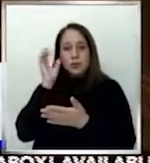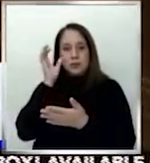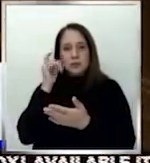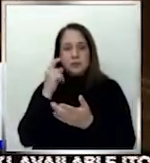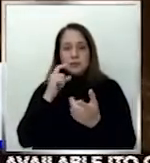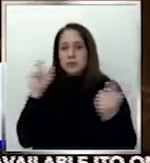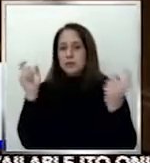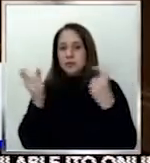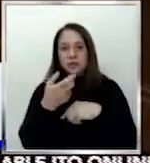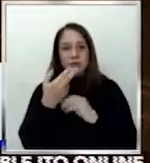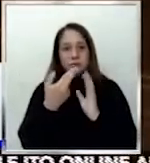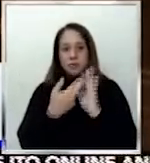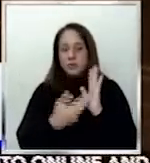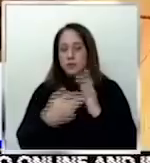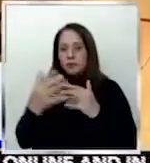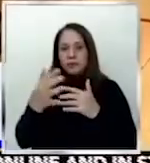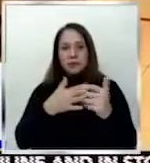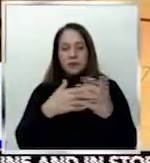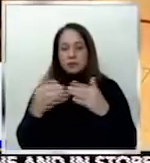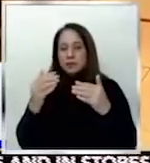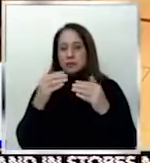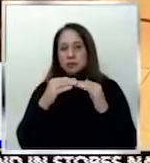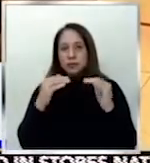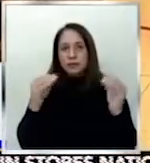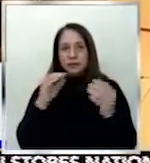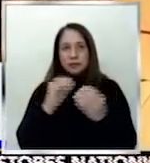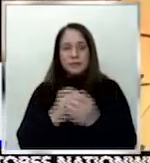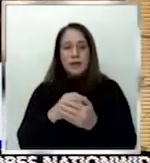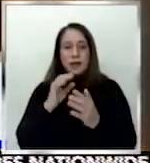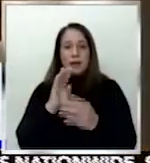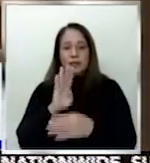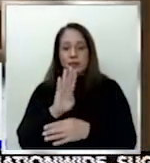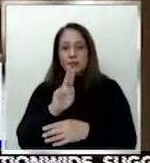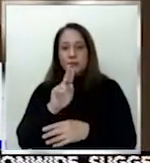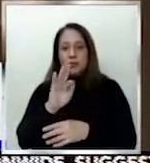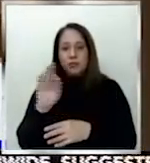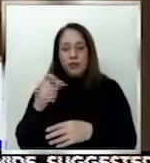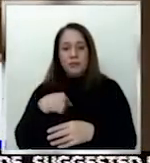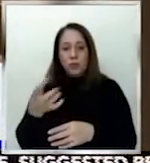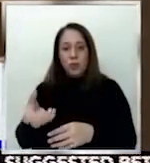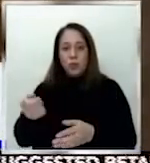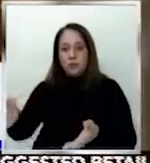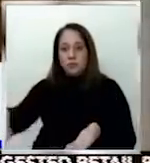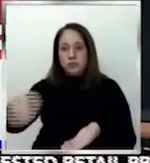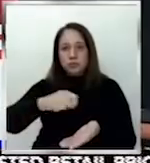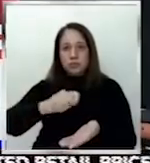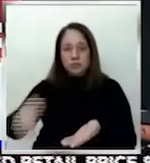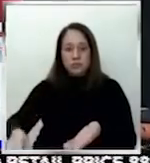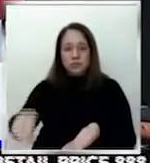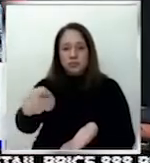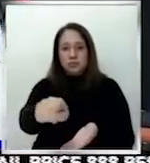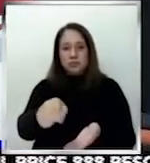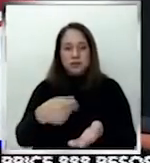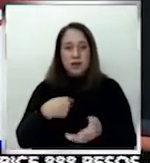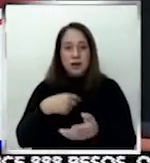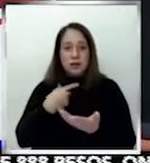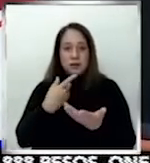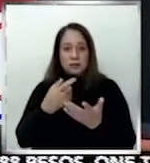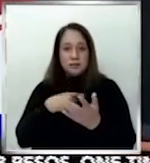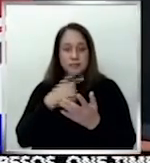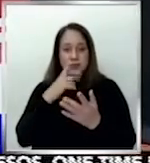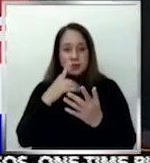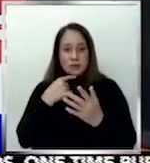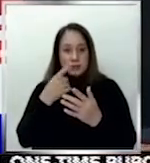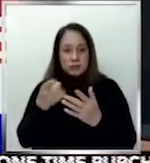patakaran, anuman ang alert level. Kung buffet, dapat may taga-takal na food server. we already issued the request for